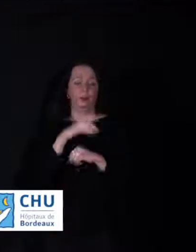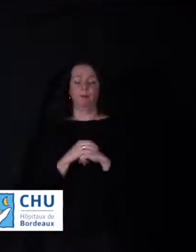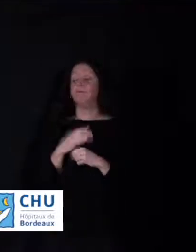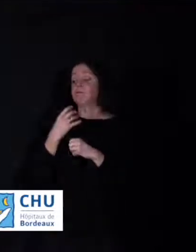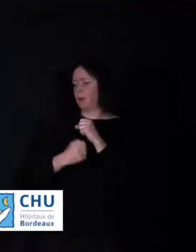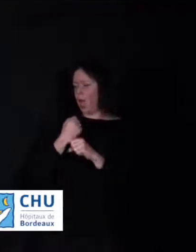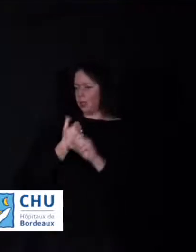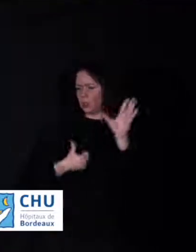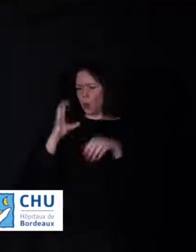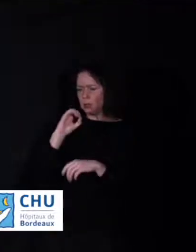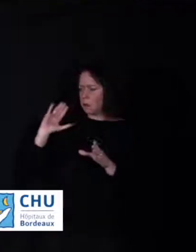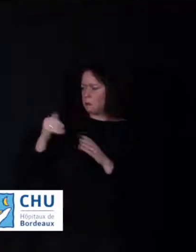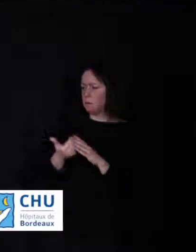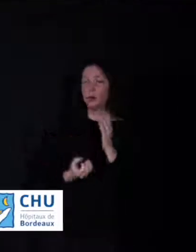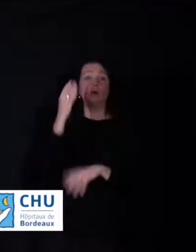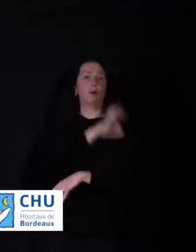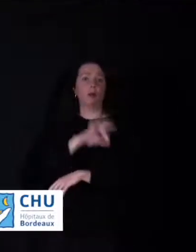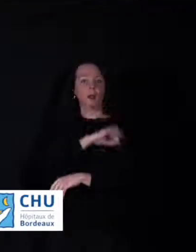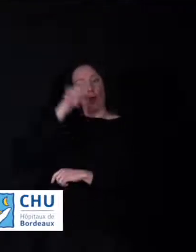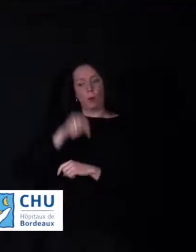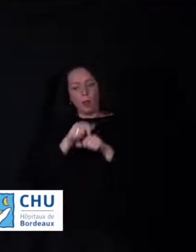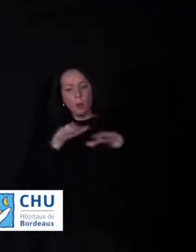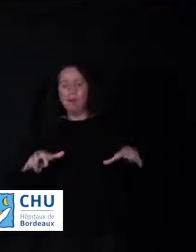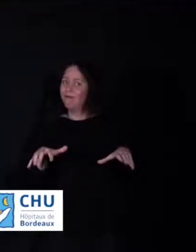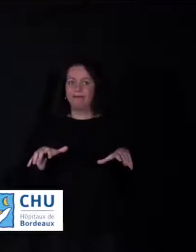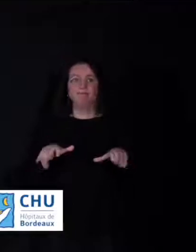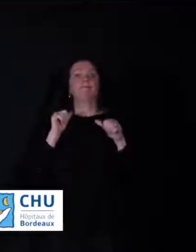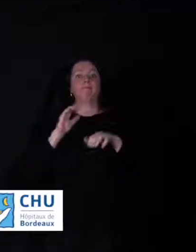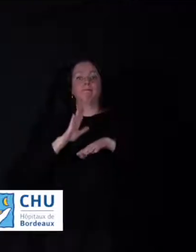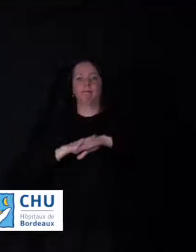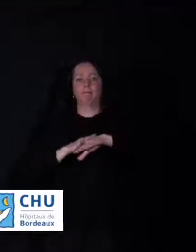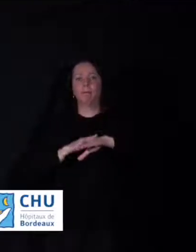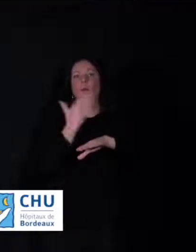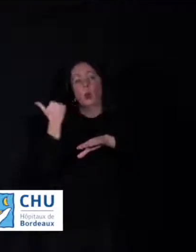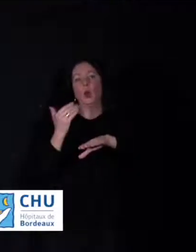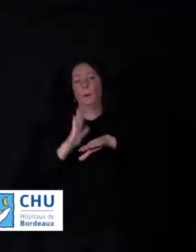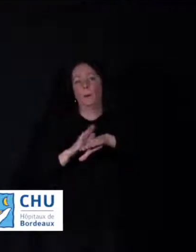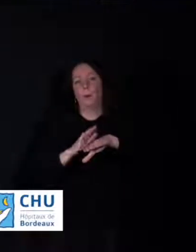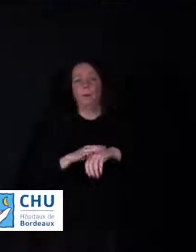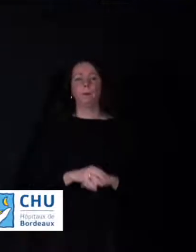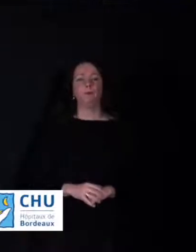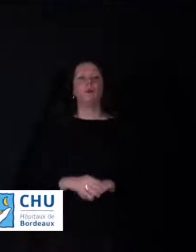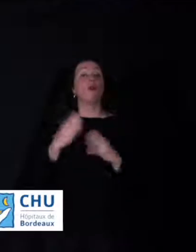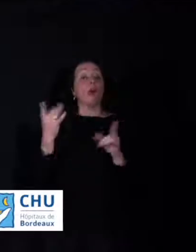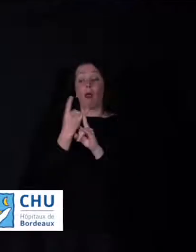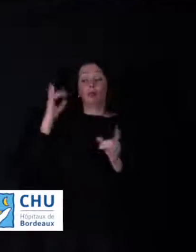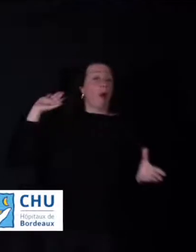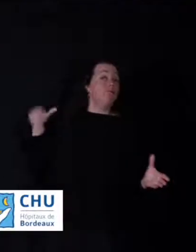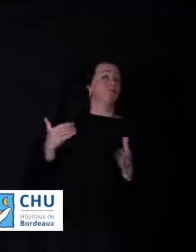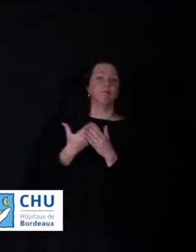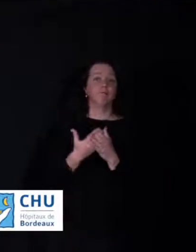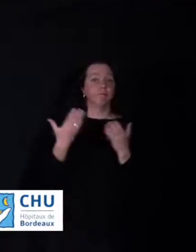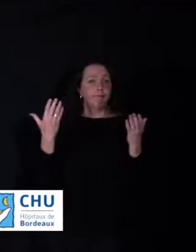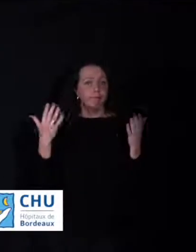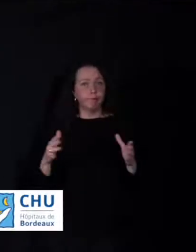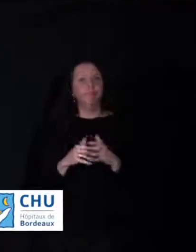nouveaux vaccins ne sont plus obligatoires, mais deviennent recommandés. Voilà un petit mot d'histoire, et j'enchaînerai à